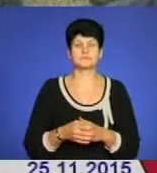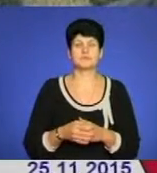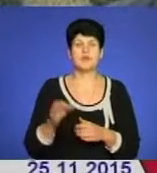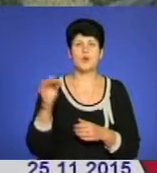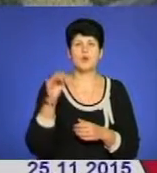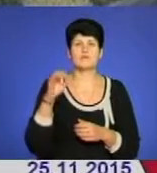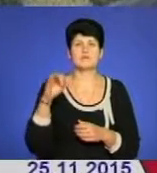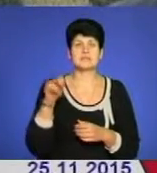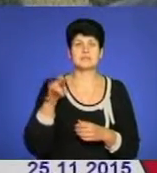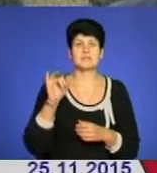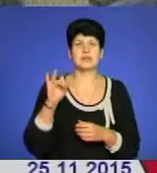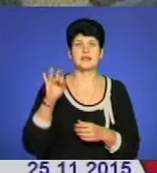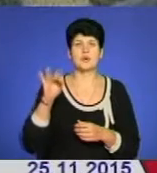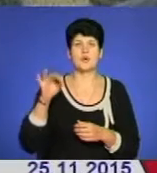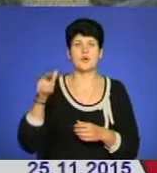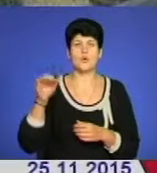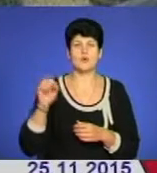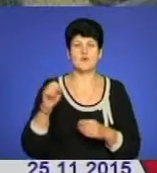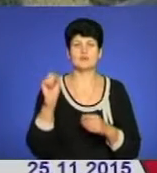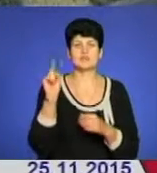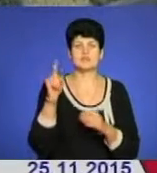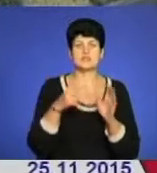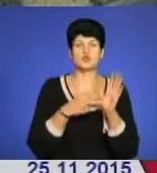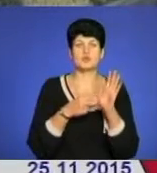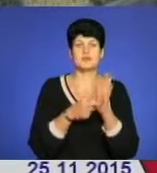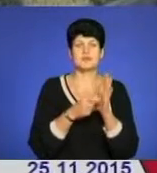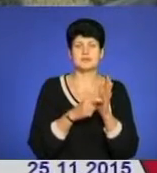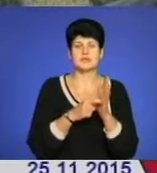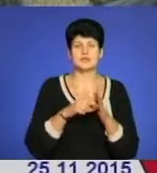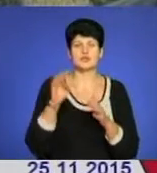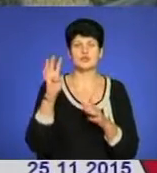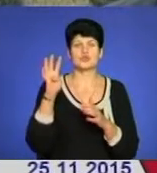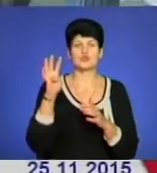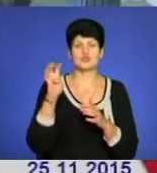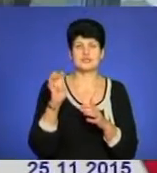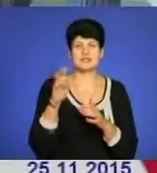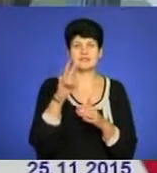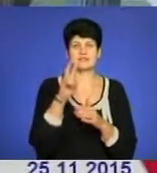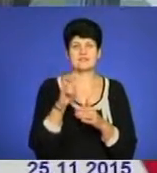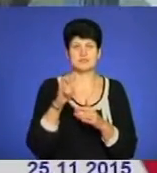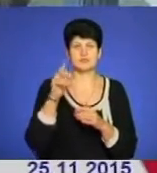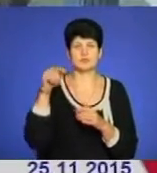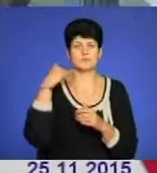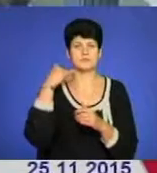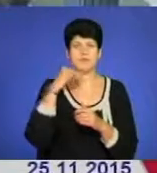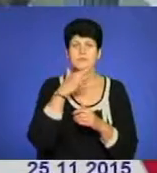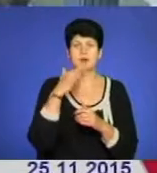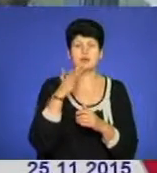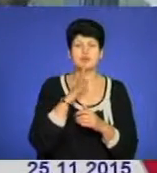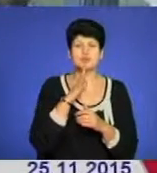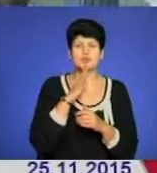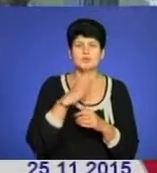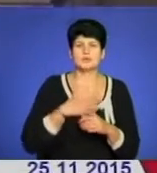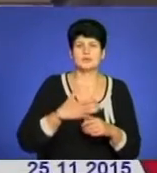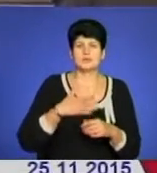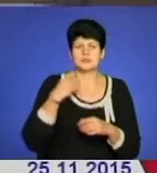Офіс Пирогова, 11, 7 кабінет. Номер телефону міський 400-200. Багато жінок соромиться говорити на цю тему,